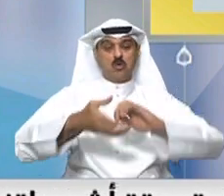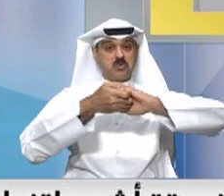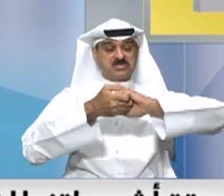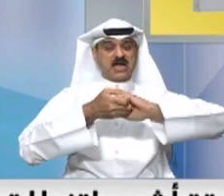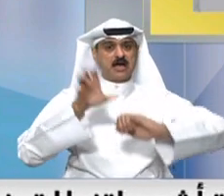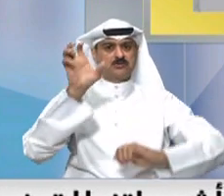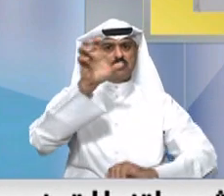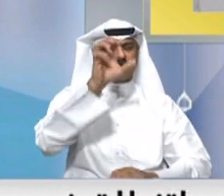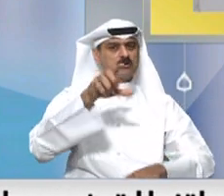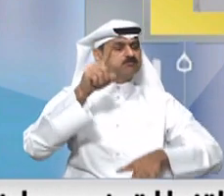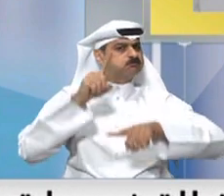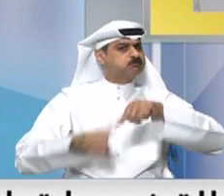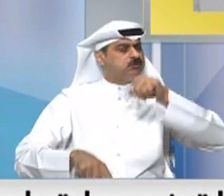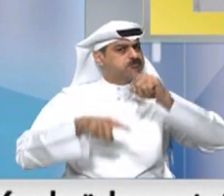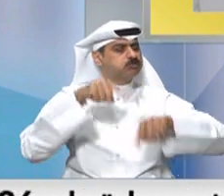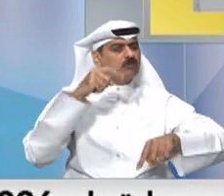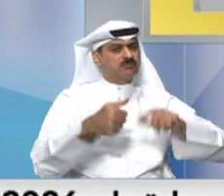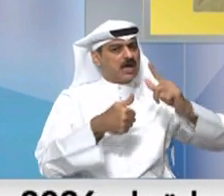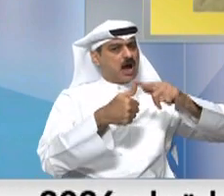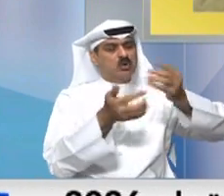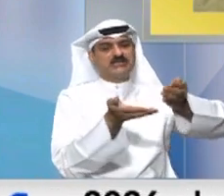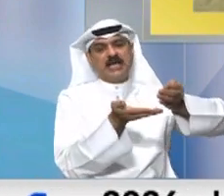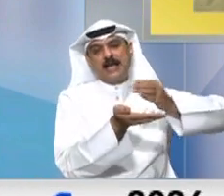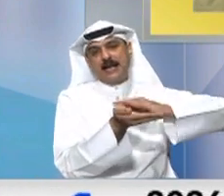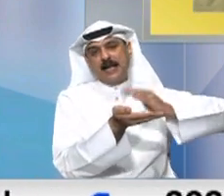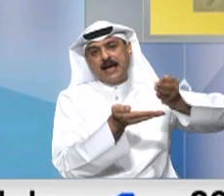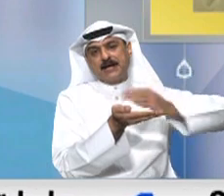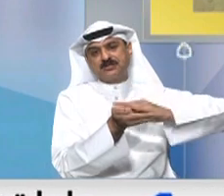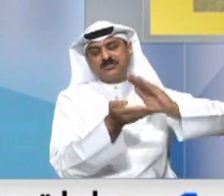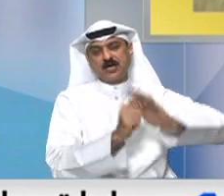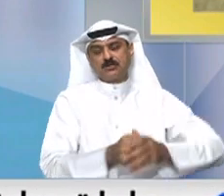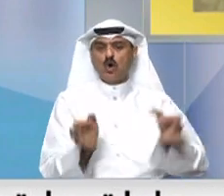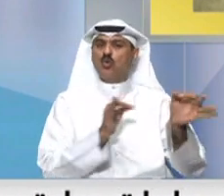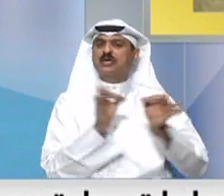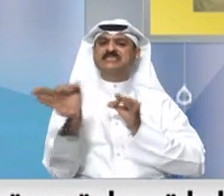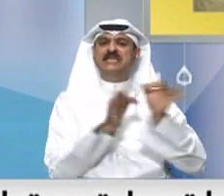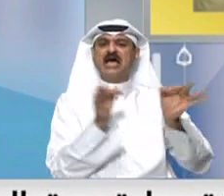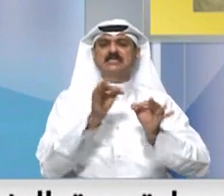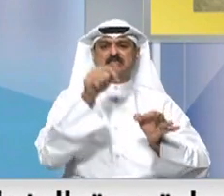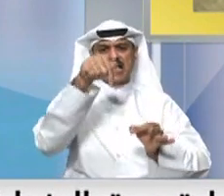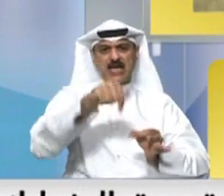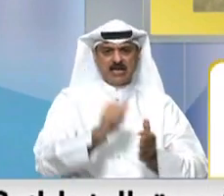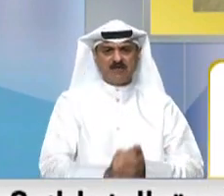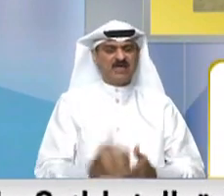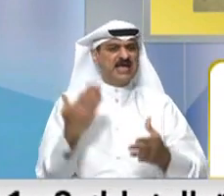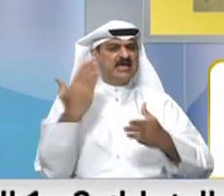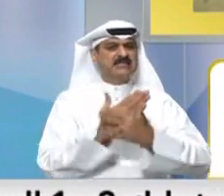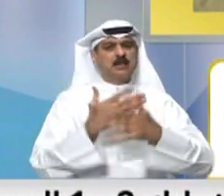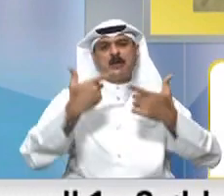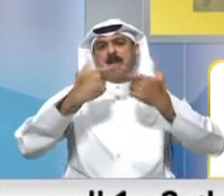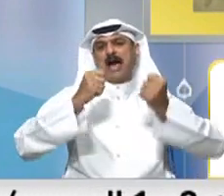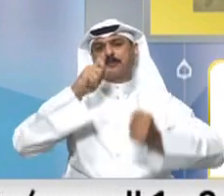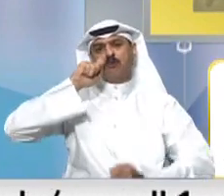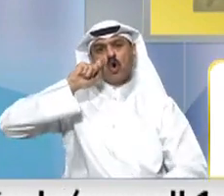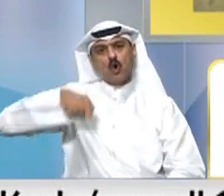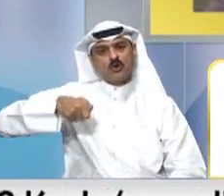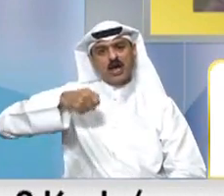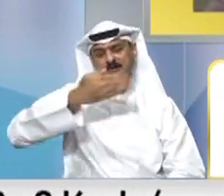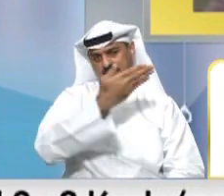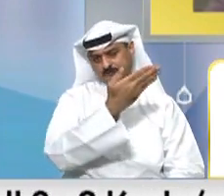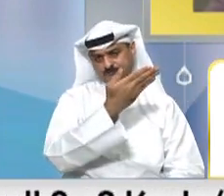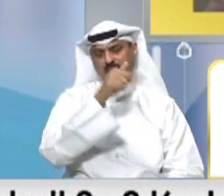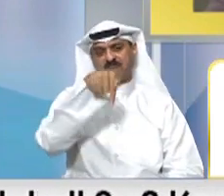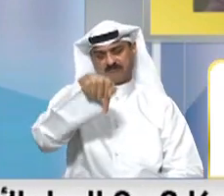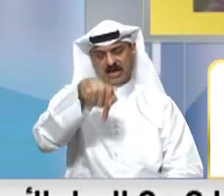في السياسات الاقتصادية والدور السياسي الأوروبي، خاصة بعد حرب أوكرانيا. ولذلك الآن هناك